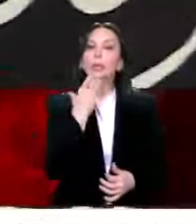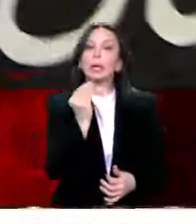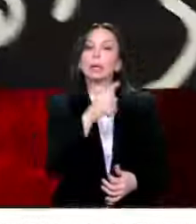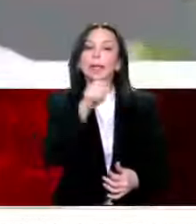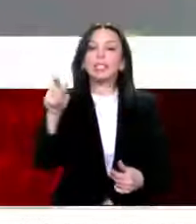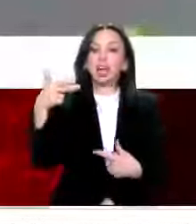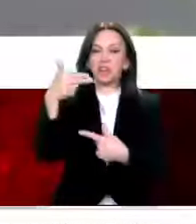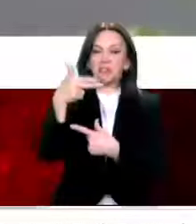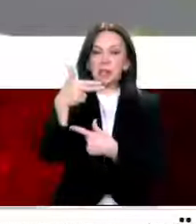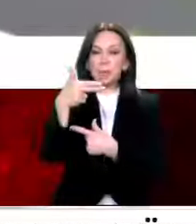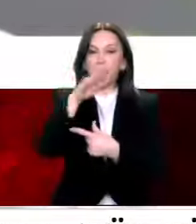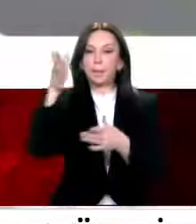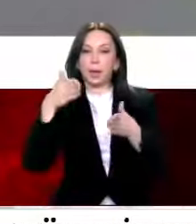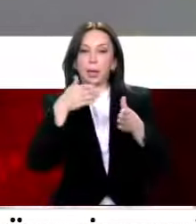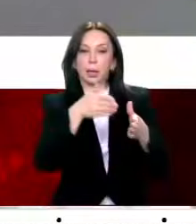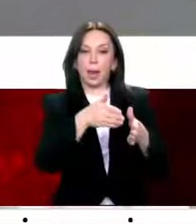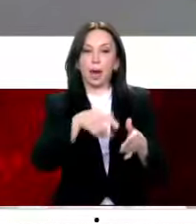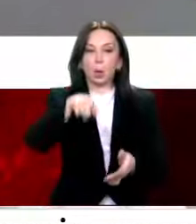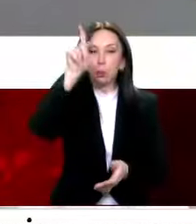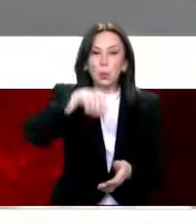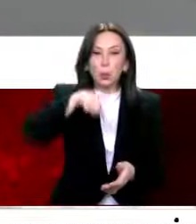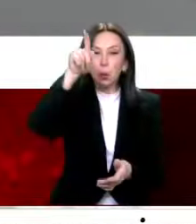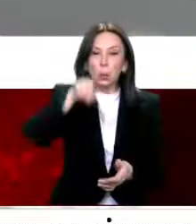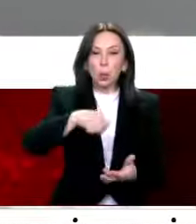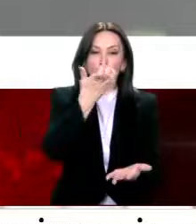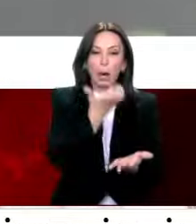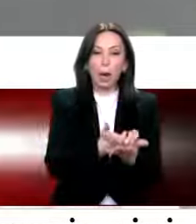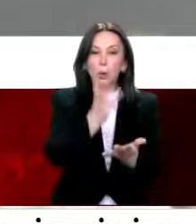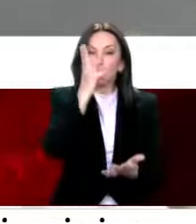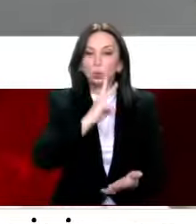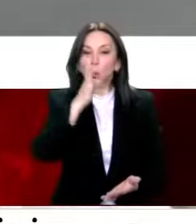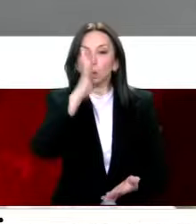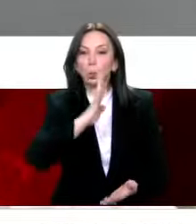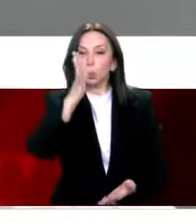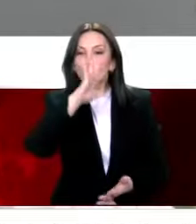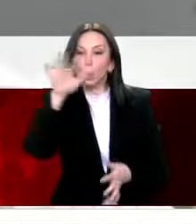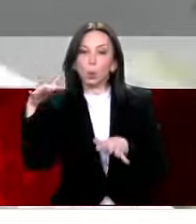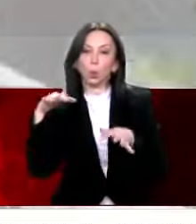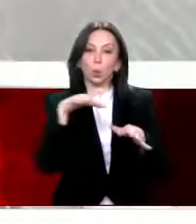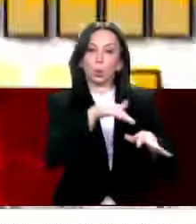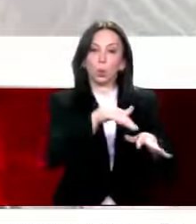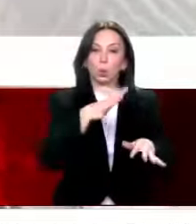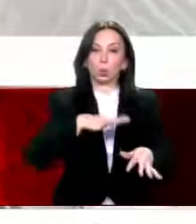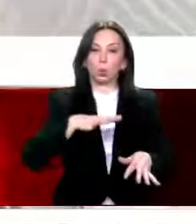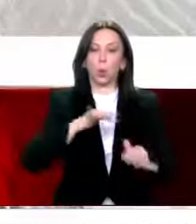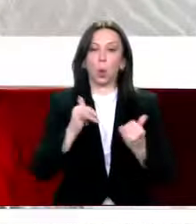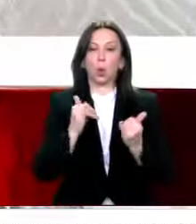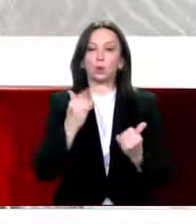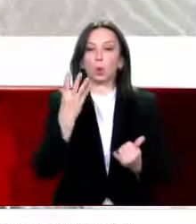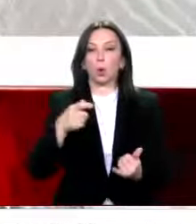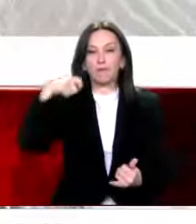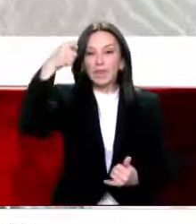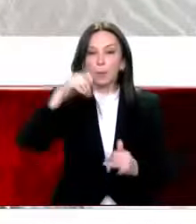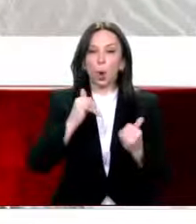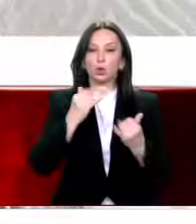sıraya girdi. Günlük kayıt olmaya gelen kişi sayımız artık 300, 400, 500 kişiyi bulmaya başladı. Bu aralar evet bize de çok